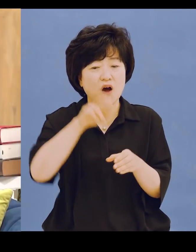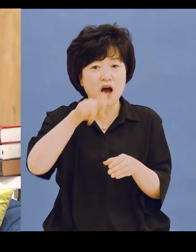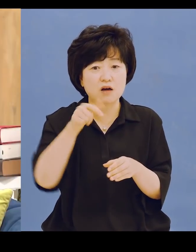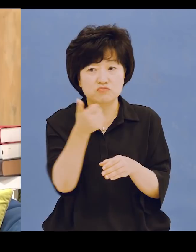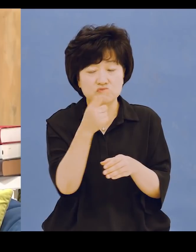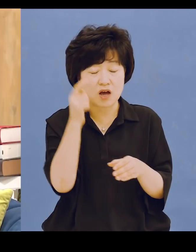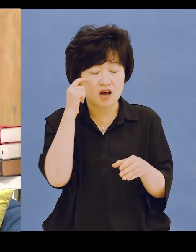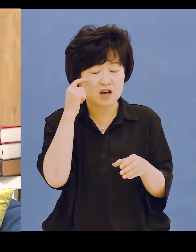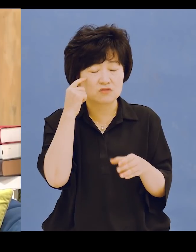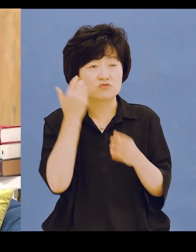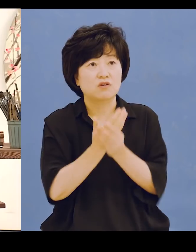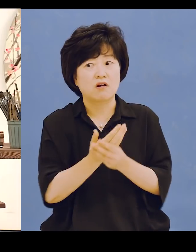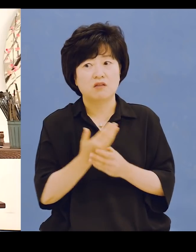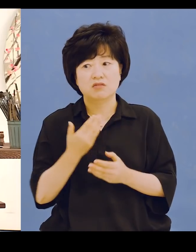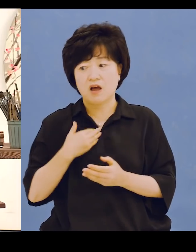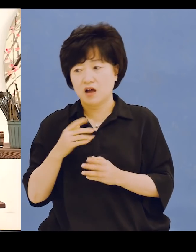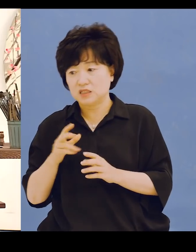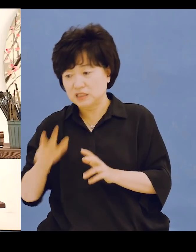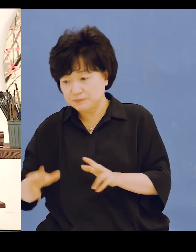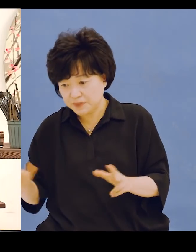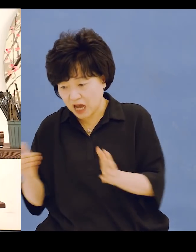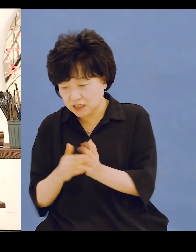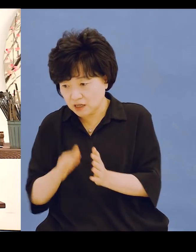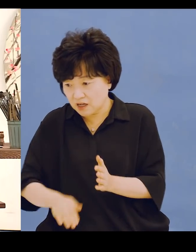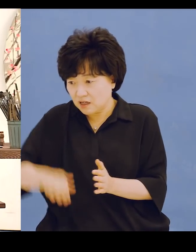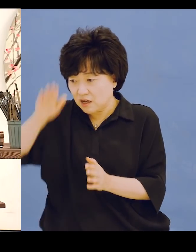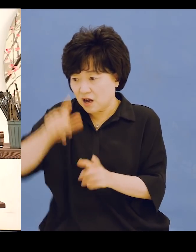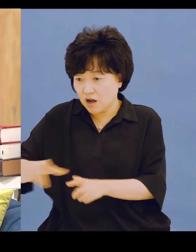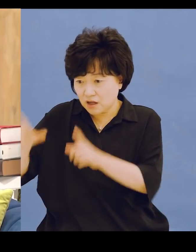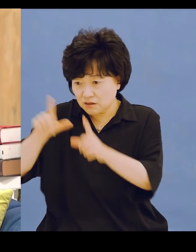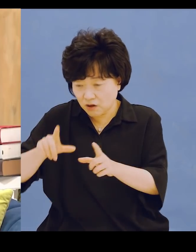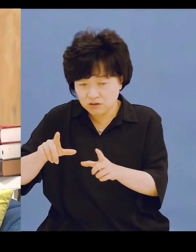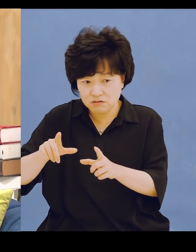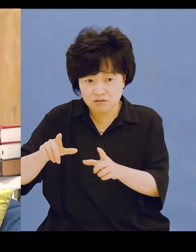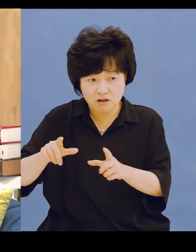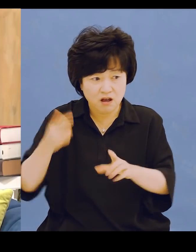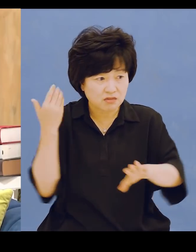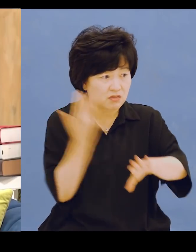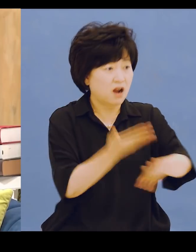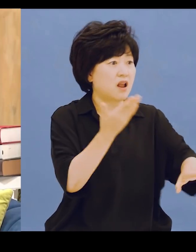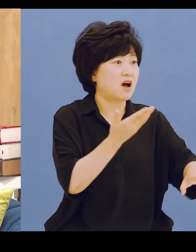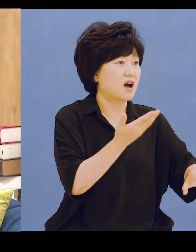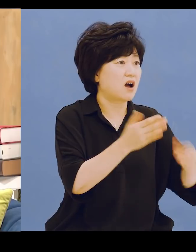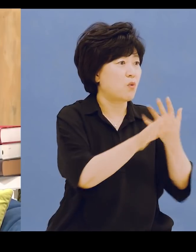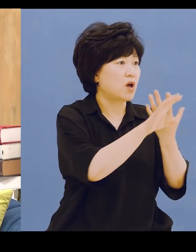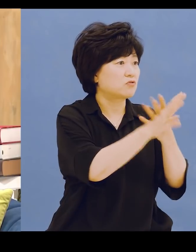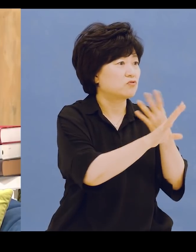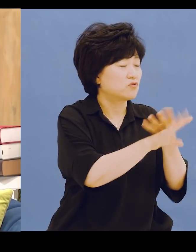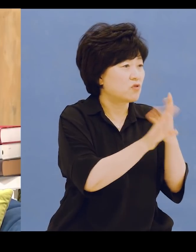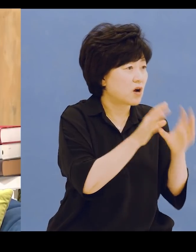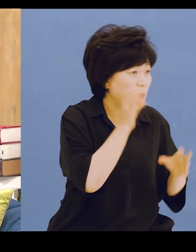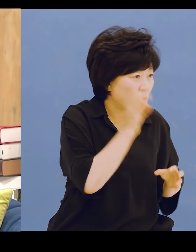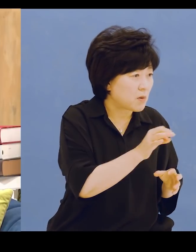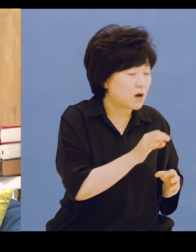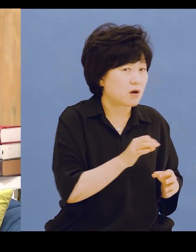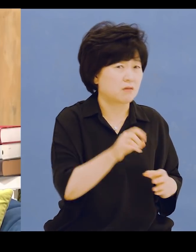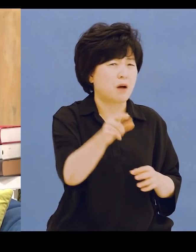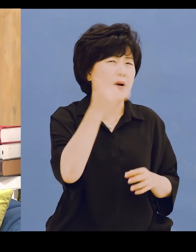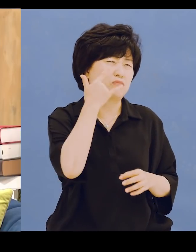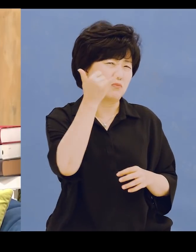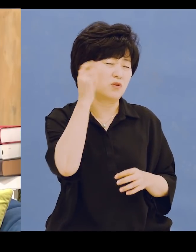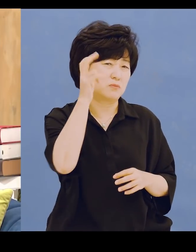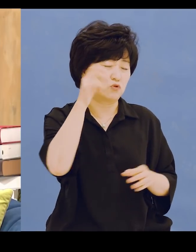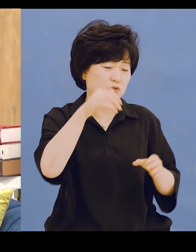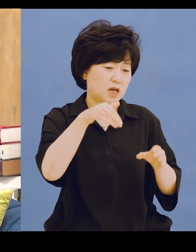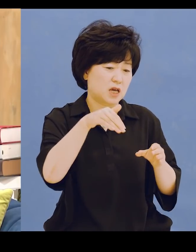충격이 예. 아주 위험하거든요. 예. 아마 이 얘기를 들으시는 많은 성도님들이 자녀분들을 외국에 보내셨다면 네. 공감하실